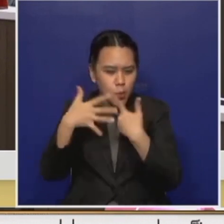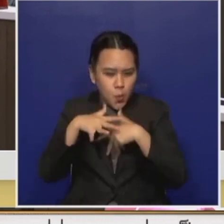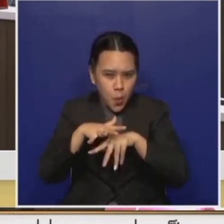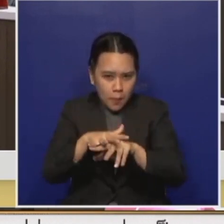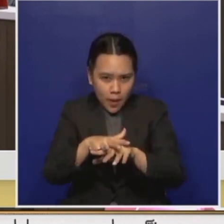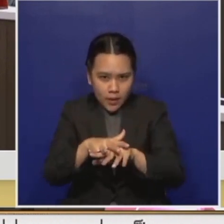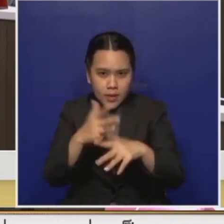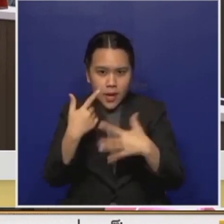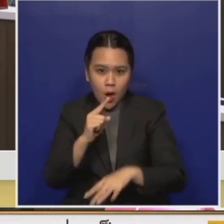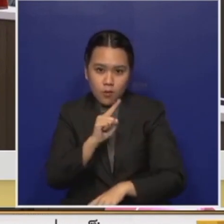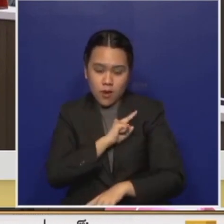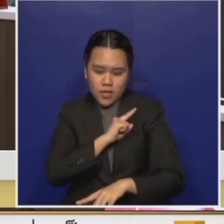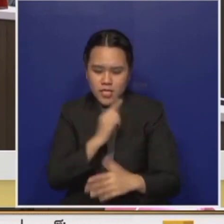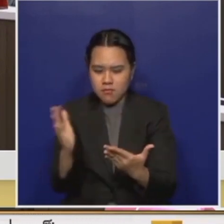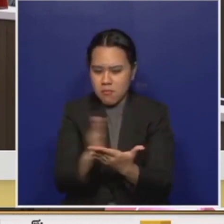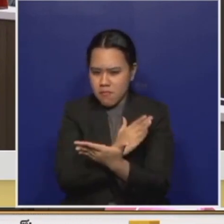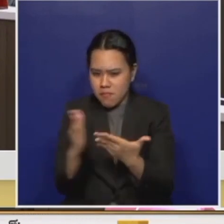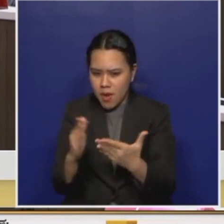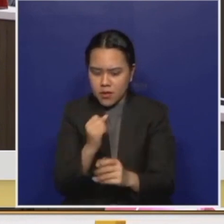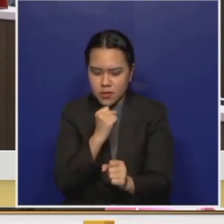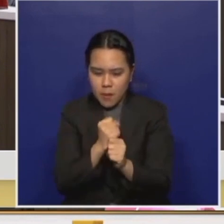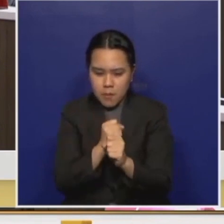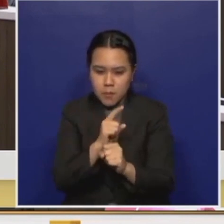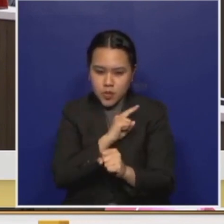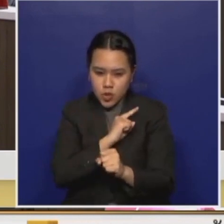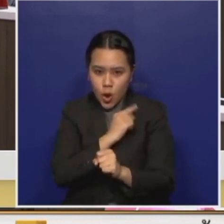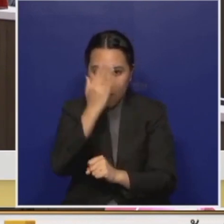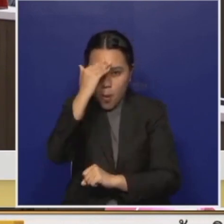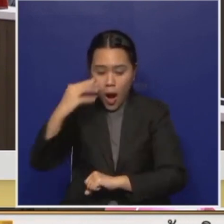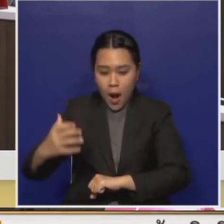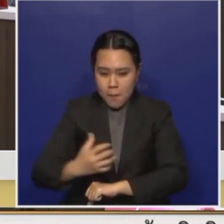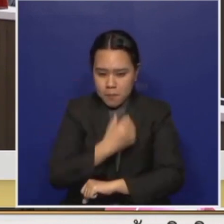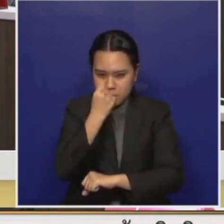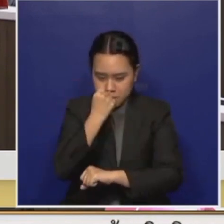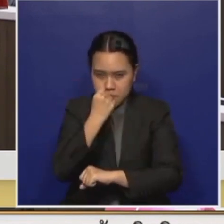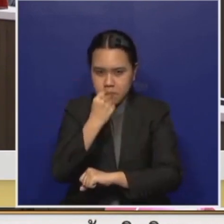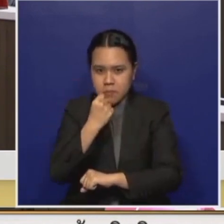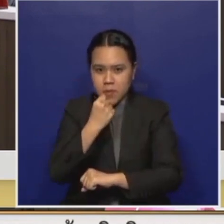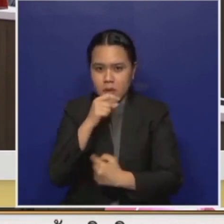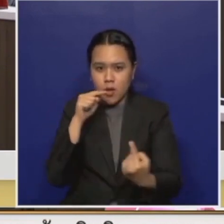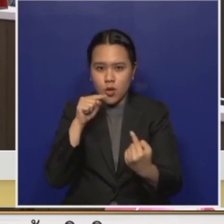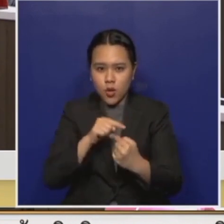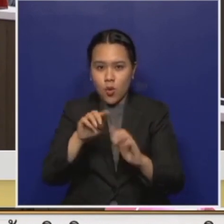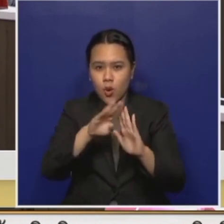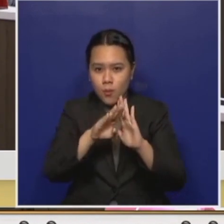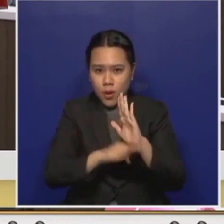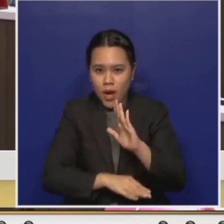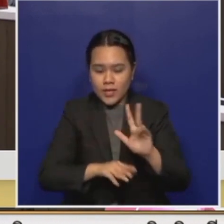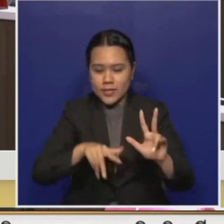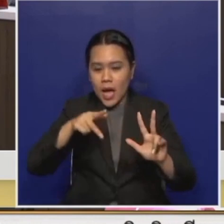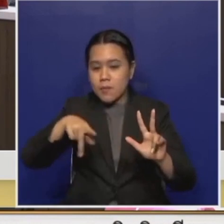แบ่งแยกหนาที่กันทำเพื่อทจะครองอำนาจผ่านกบิการสามป่อที่ผมชยใหเหแล้ว